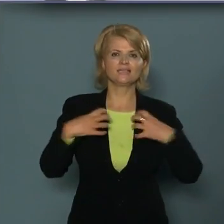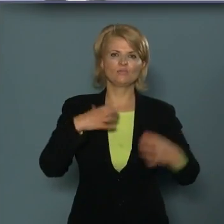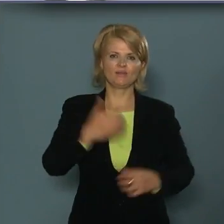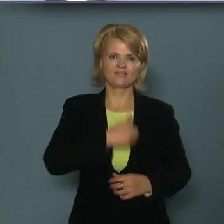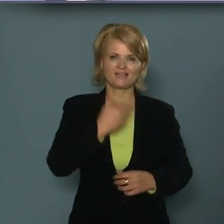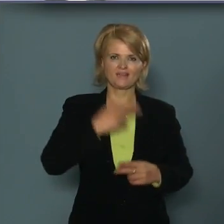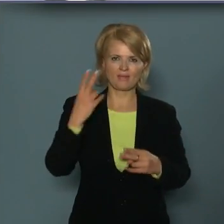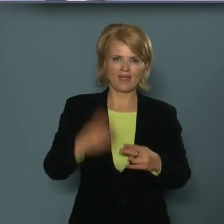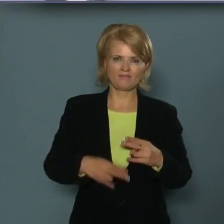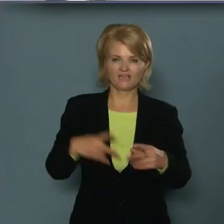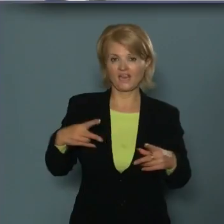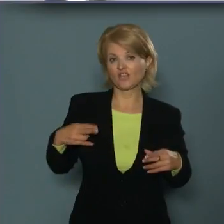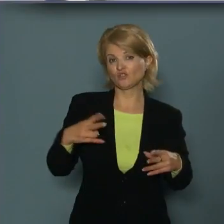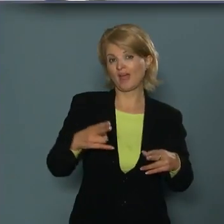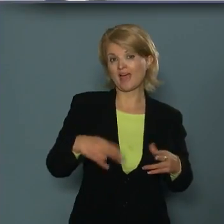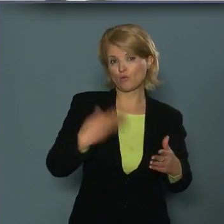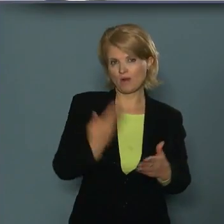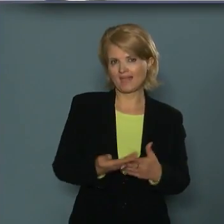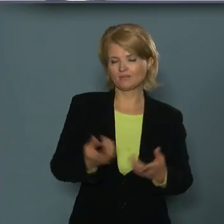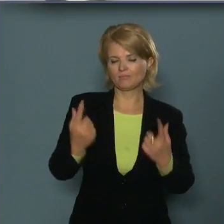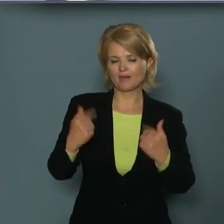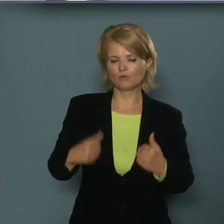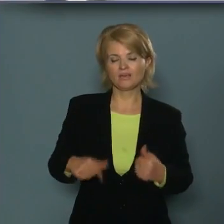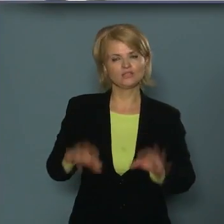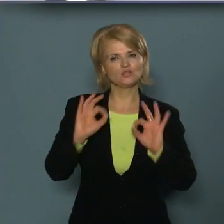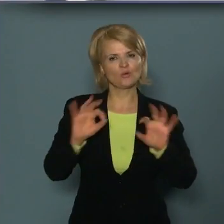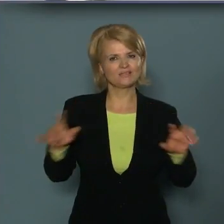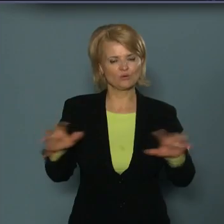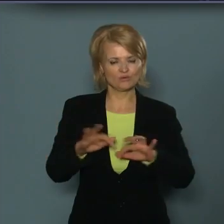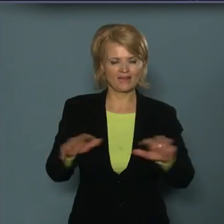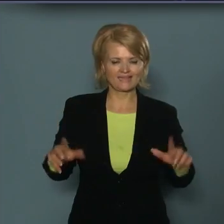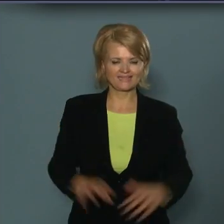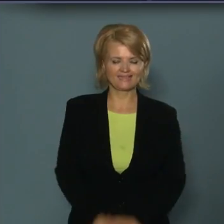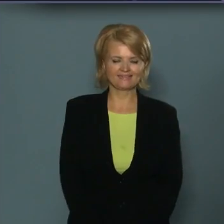Színművészeti Egyetemet, és vágó lett belőle. Azon kívül Isten ilyen zongorázik.